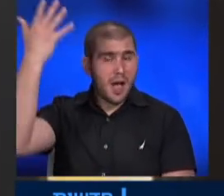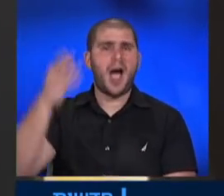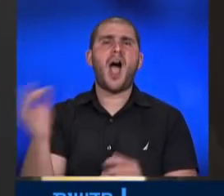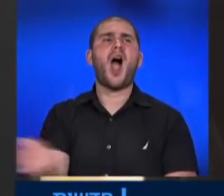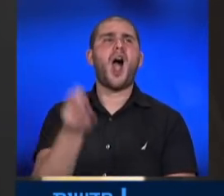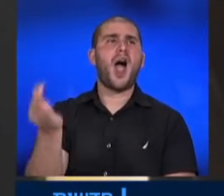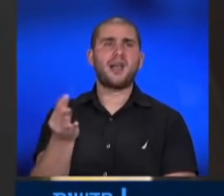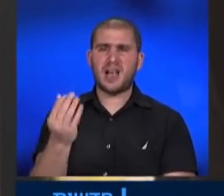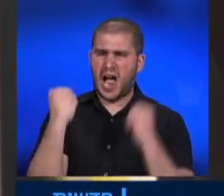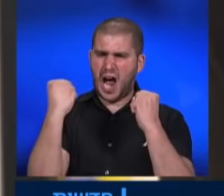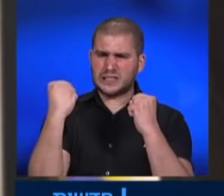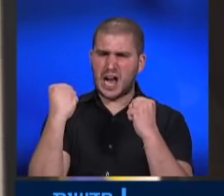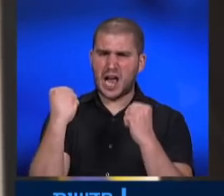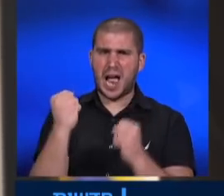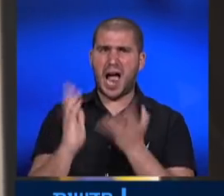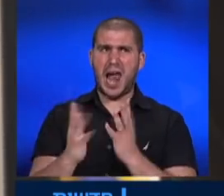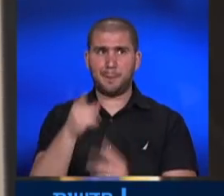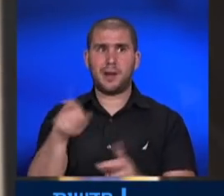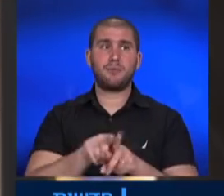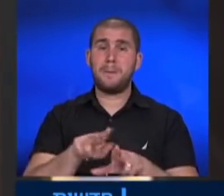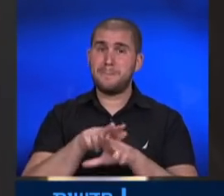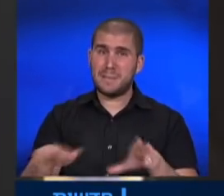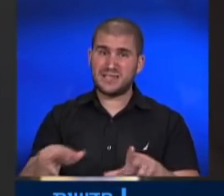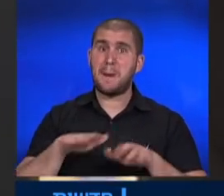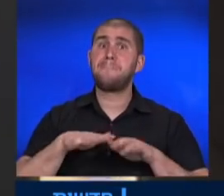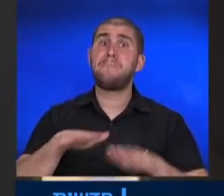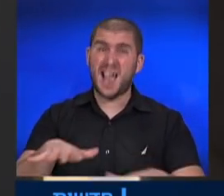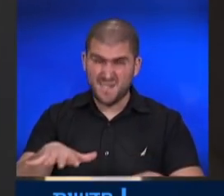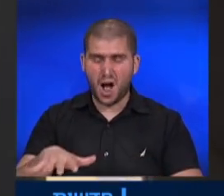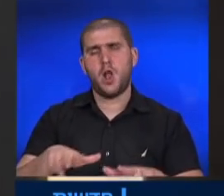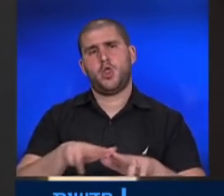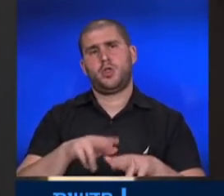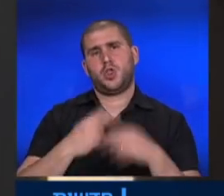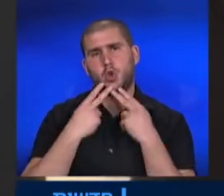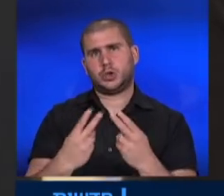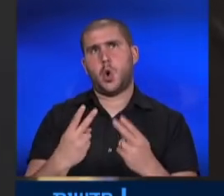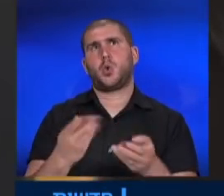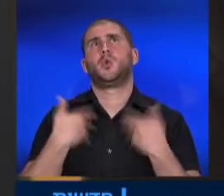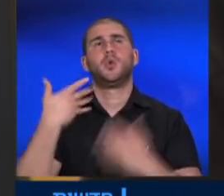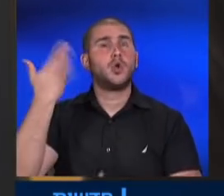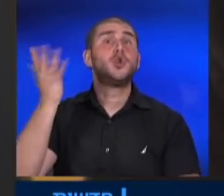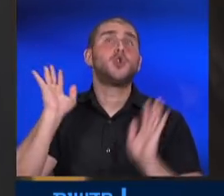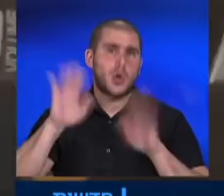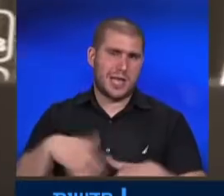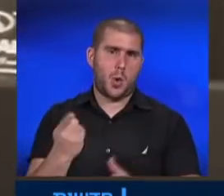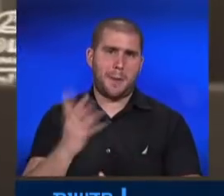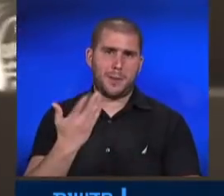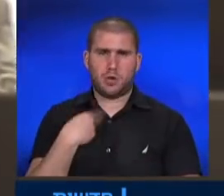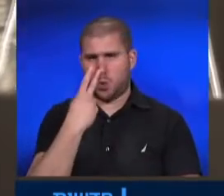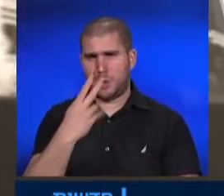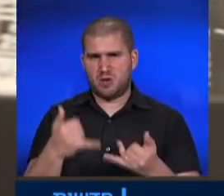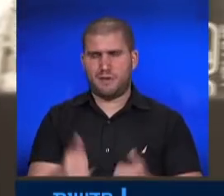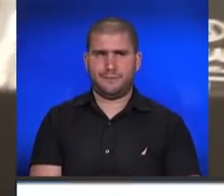עמיד למצב של פנדמיה, התוצאות יהיו הרבה יותר דרמטיות מאלה שאנחנו רואים היום.